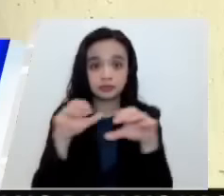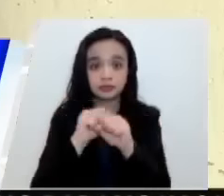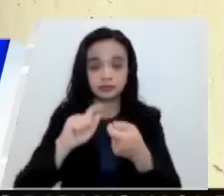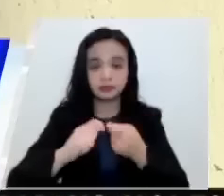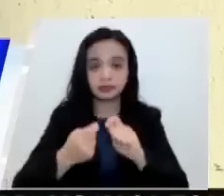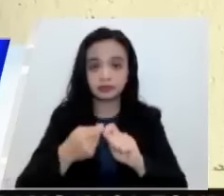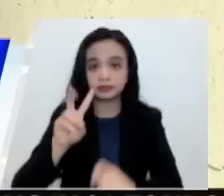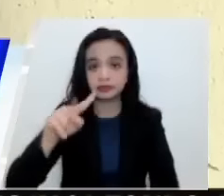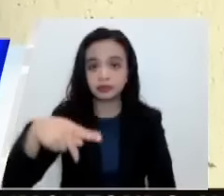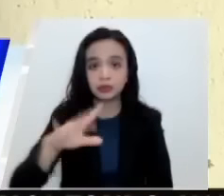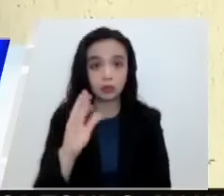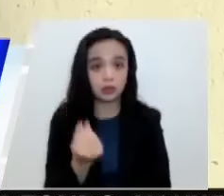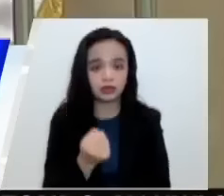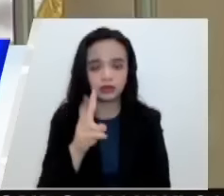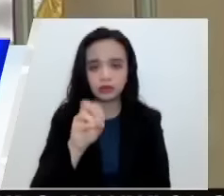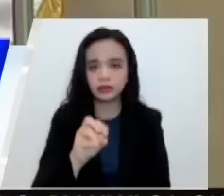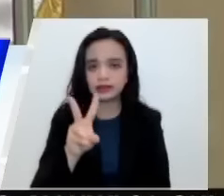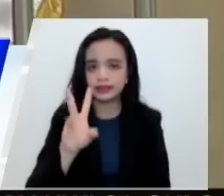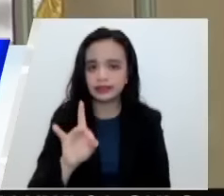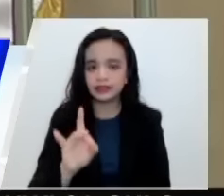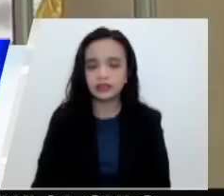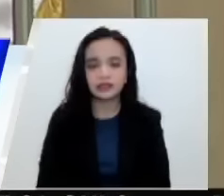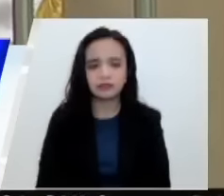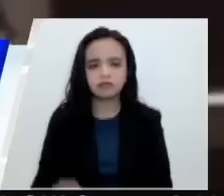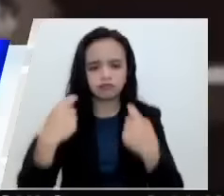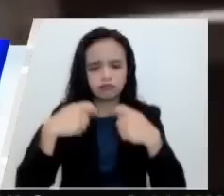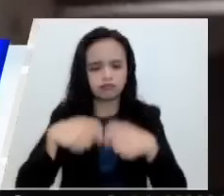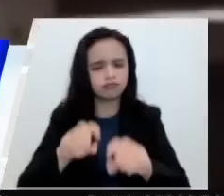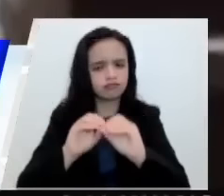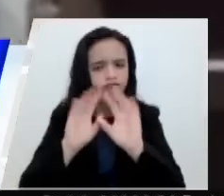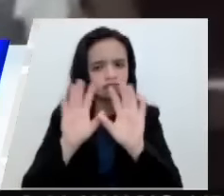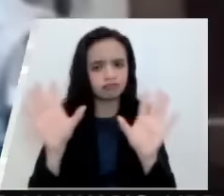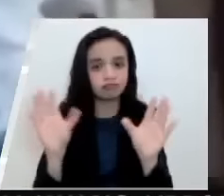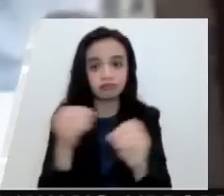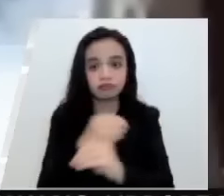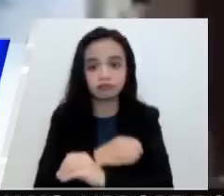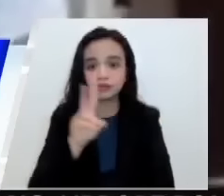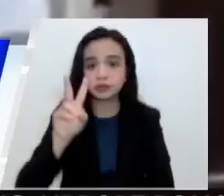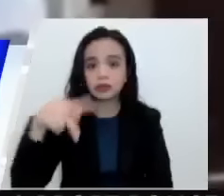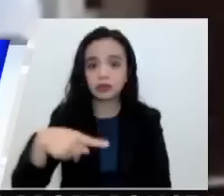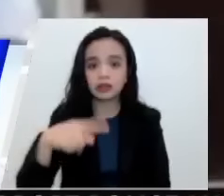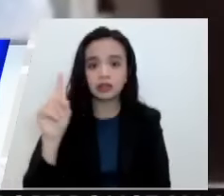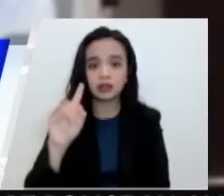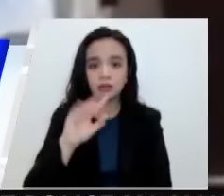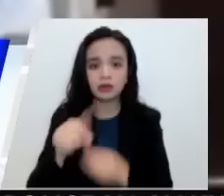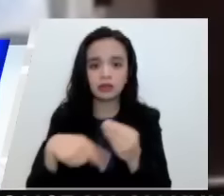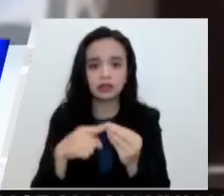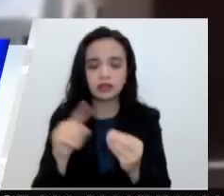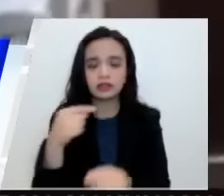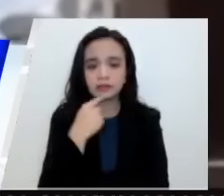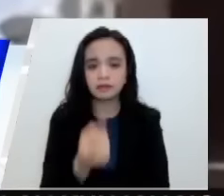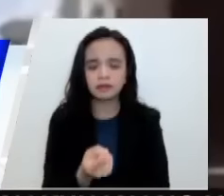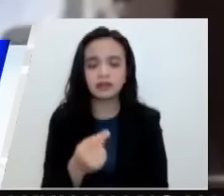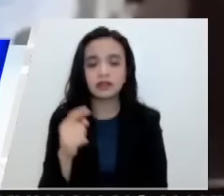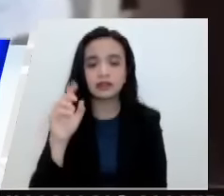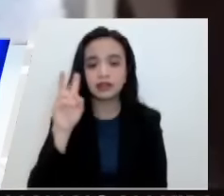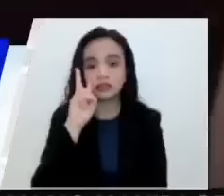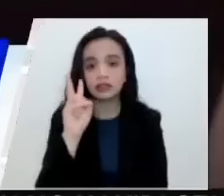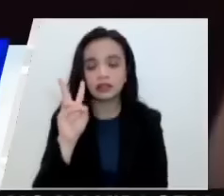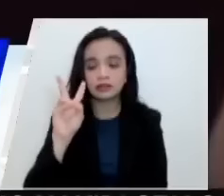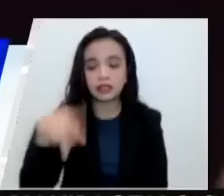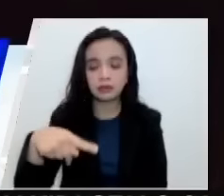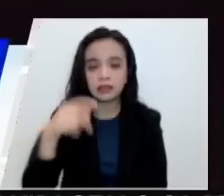naming klaruhin sa tanggapan ng Vice Presidente ang kanyang pahayag. Inihayag din ni Duterte ang kanyang pagkadismaya sa umano'y pamimili ng